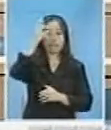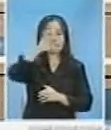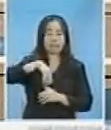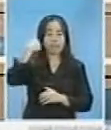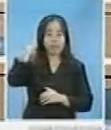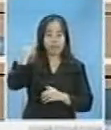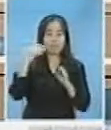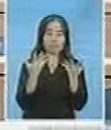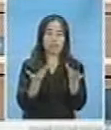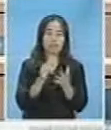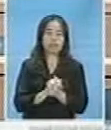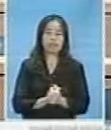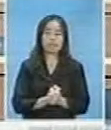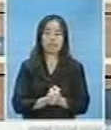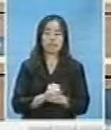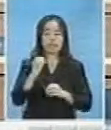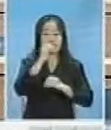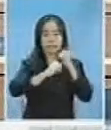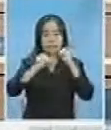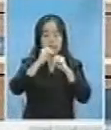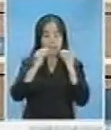ฟียนนะครับมีไหมครับไม่มีครับ